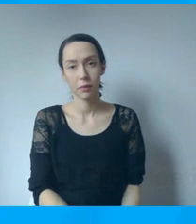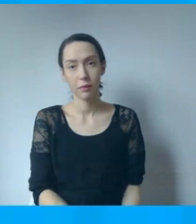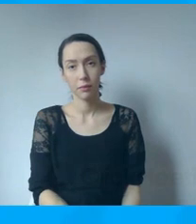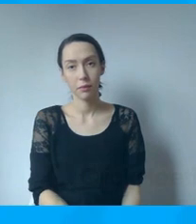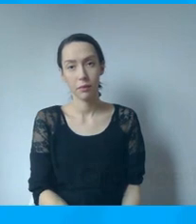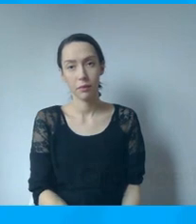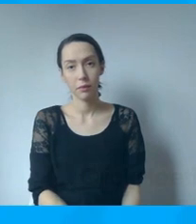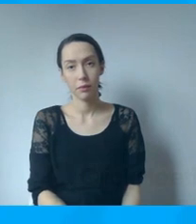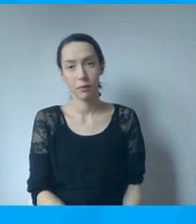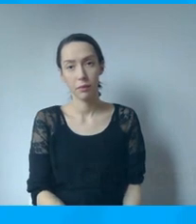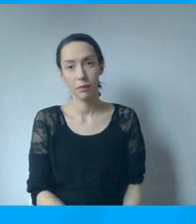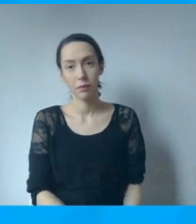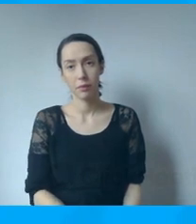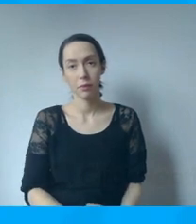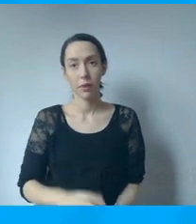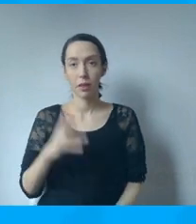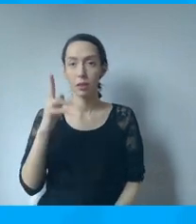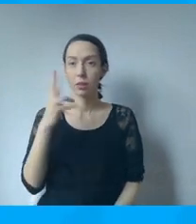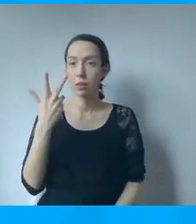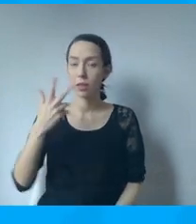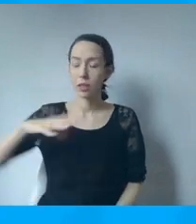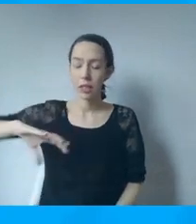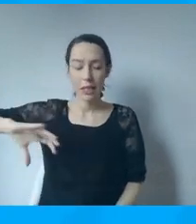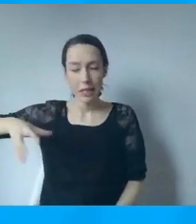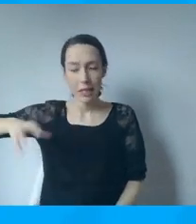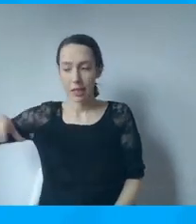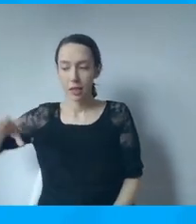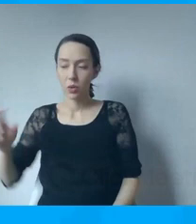Tu są trzy jakby obszary